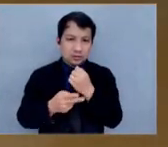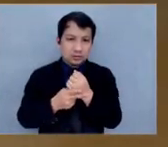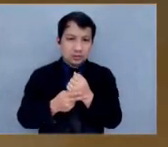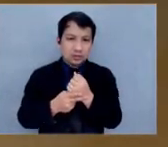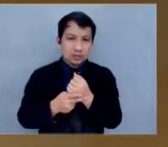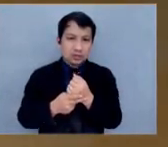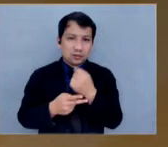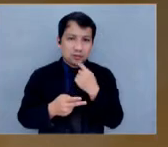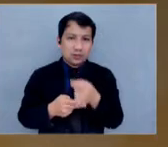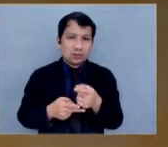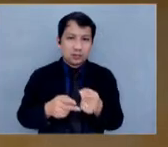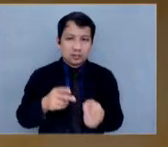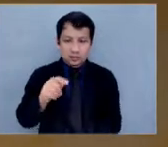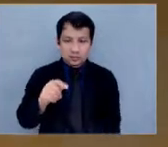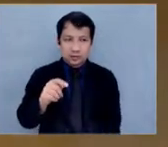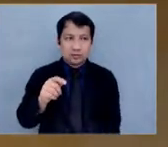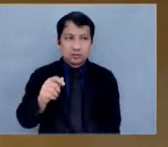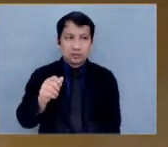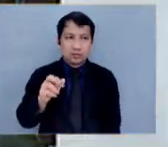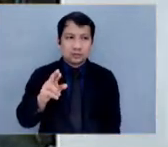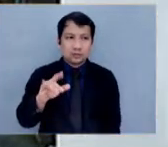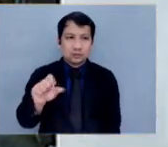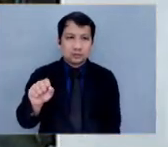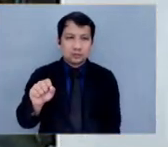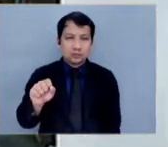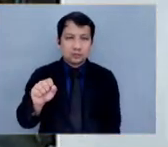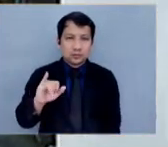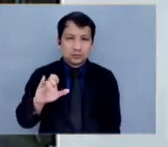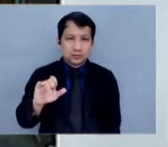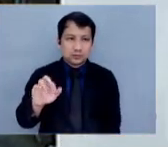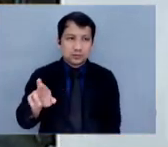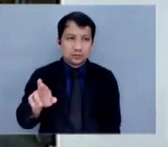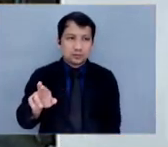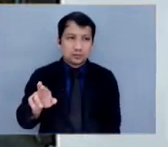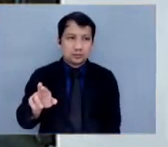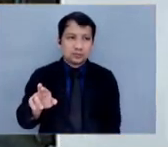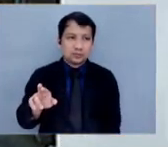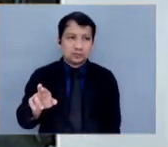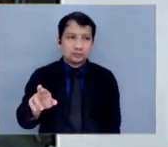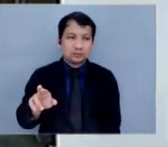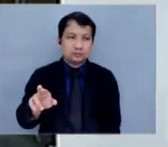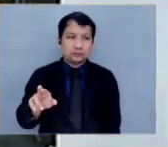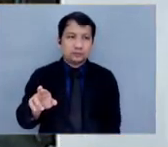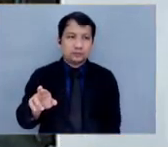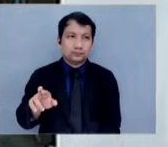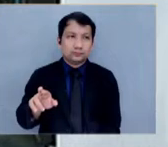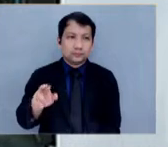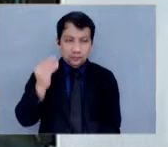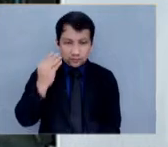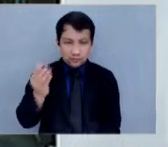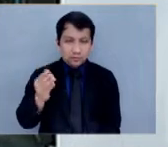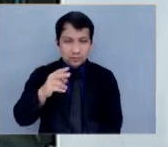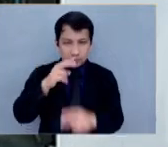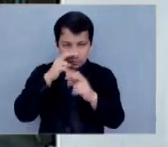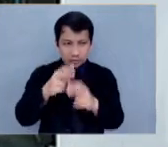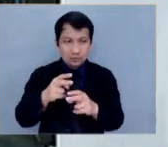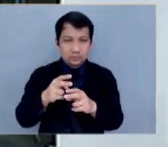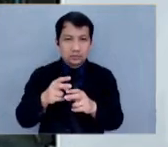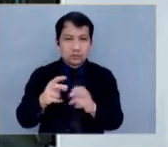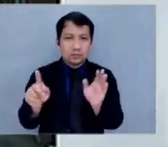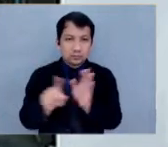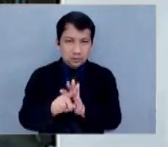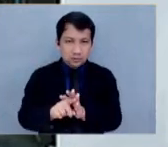mga tarsier. Any possession of wildlife without the necessary permit is strictly prohibited,